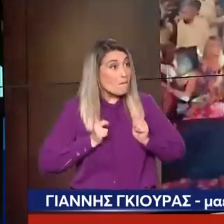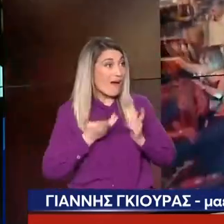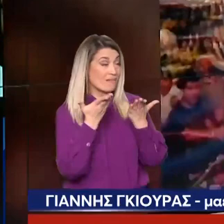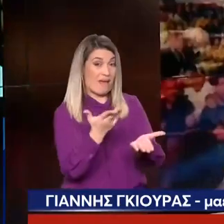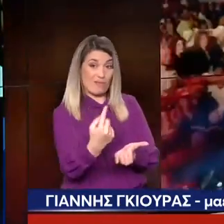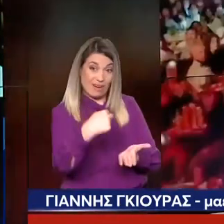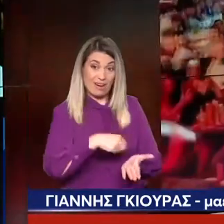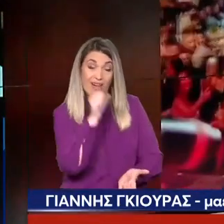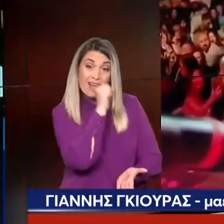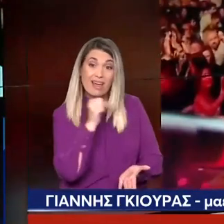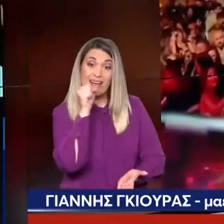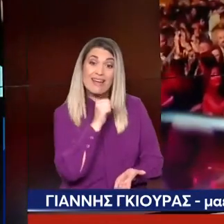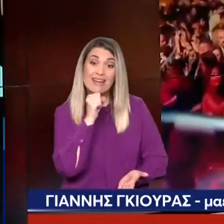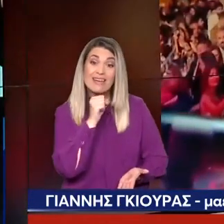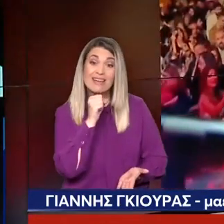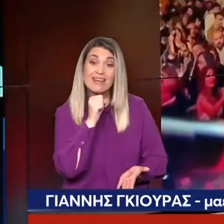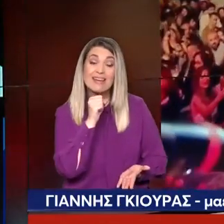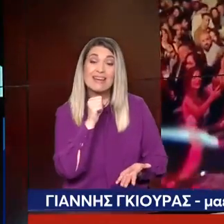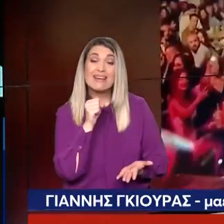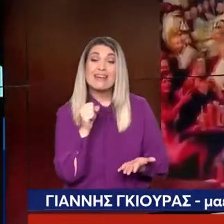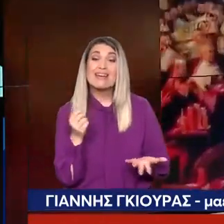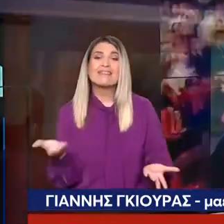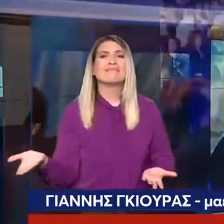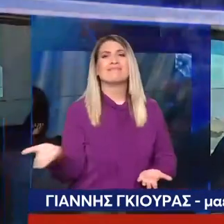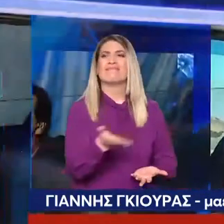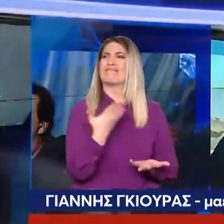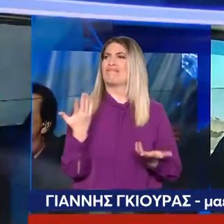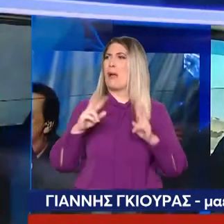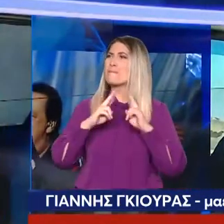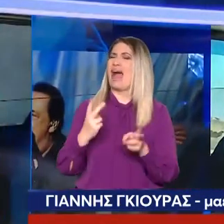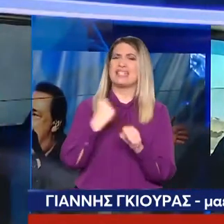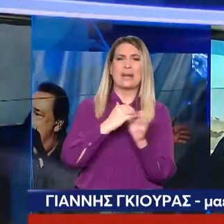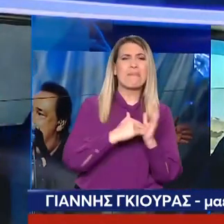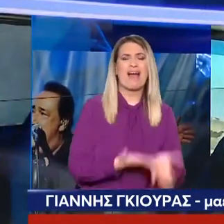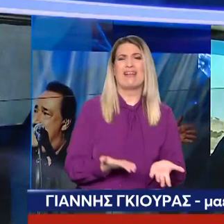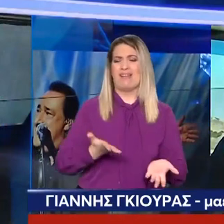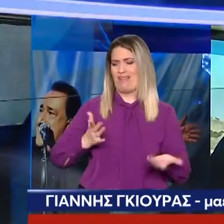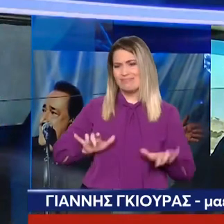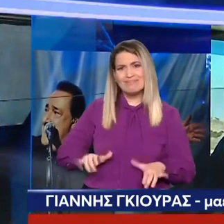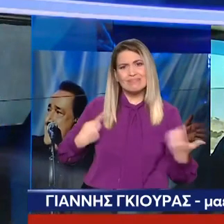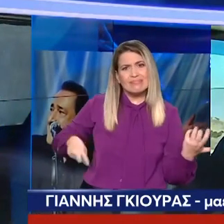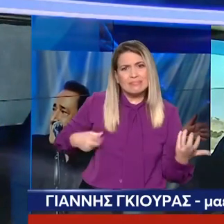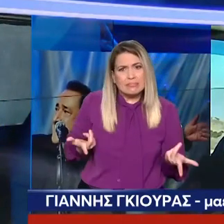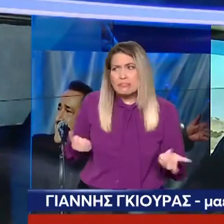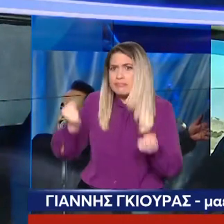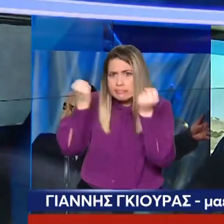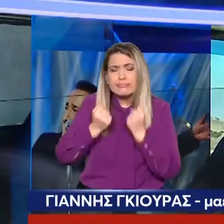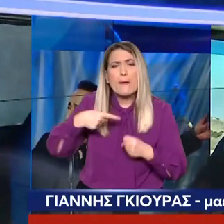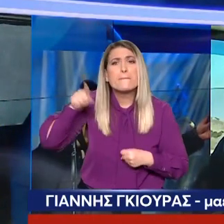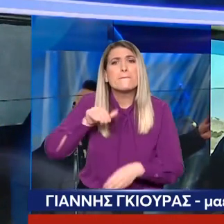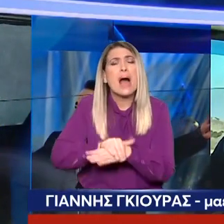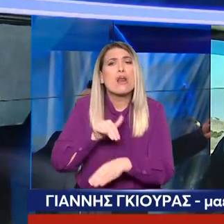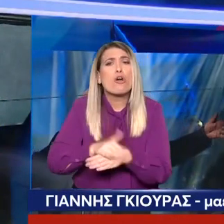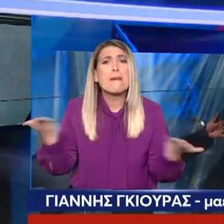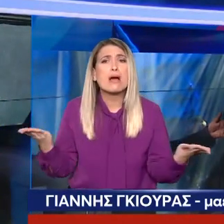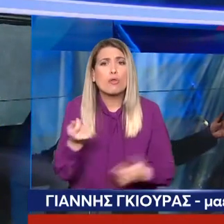ακούσουν και όλοι εσείς, κύριε Γκούρα, οι εργαζόμενοι, οι δικοί του άνθρωποι, οι άνθρωποι που εκείνο το βράδυ έβγαζαν το μεροκάματό